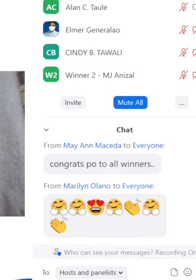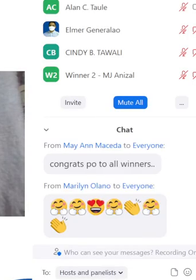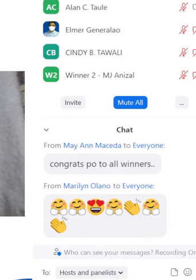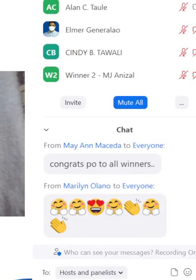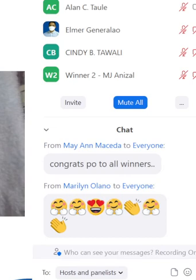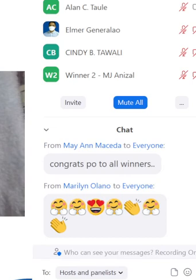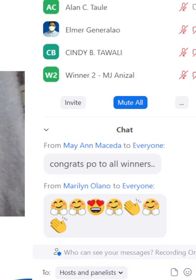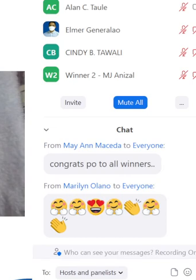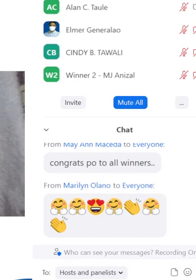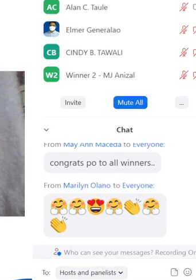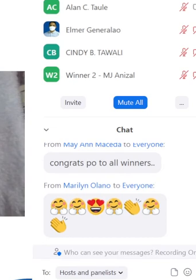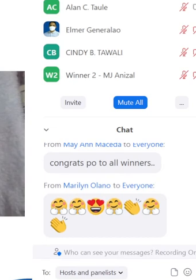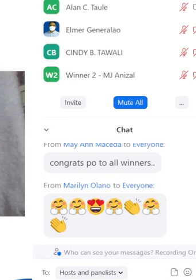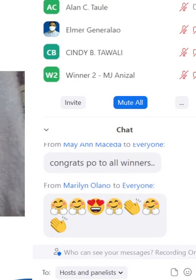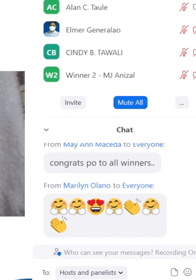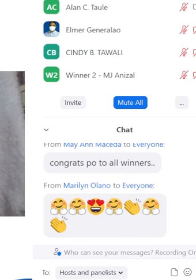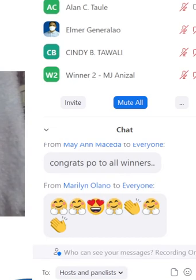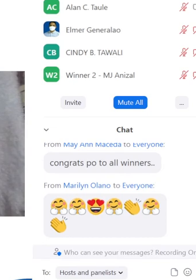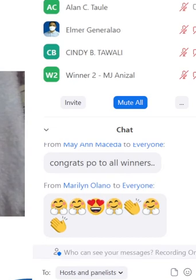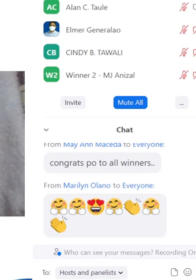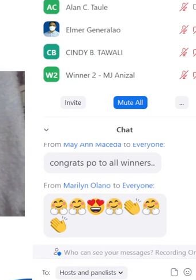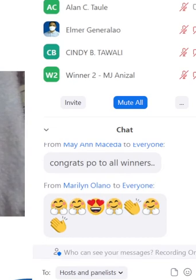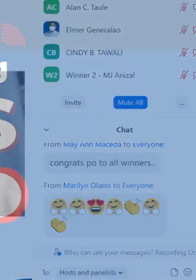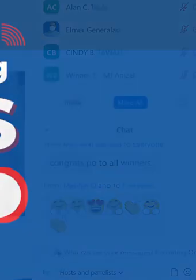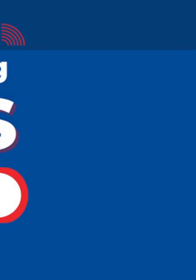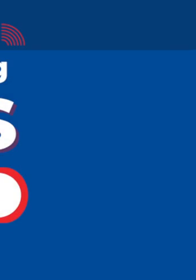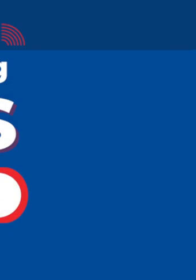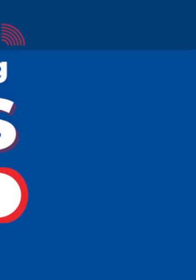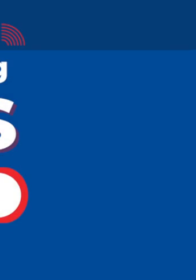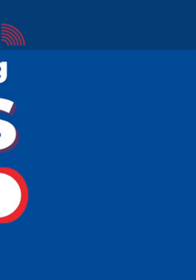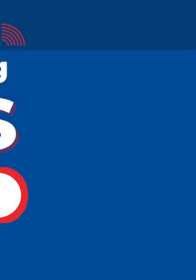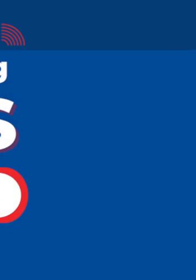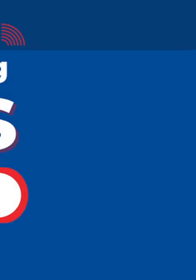Irene, singit ko lang, may pinapa ano si Miss Jel.